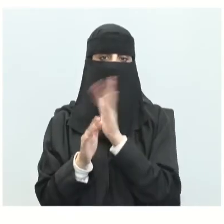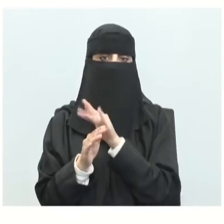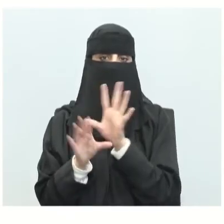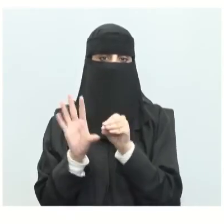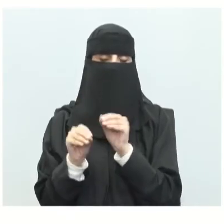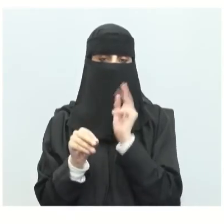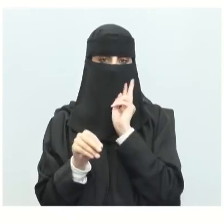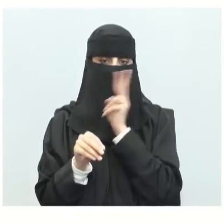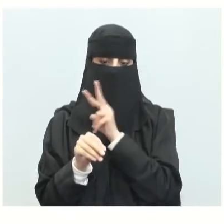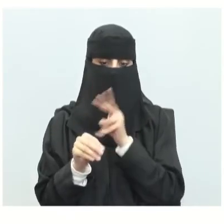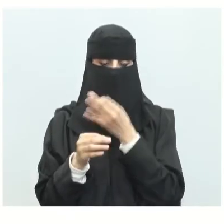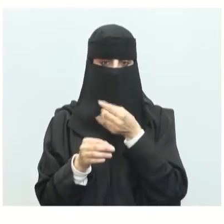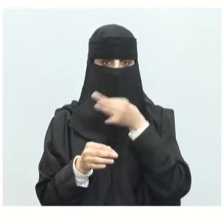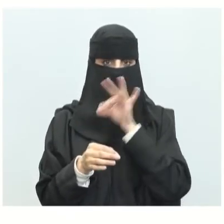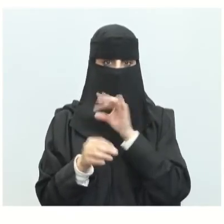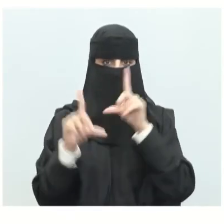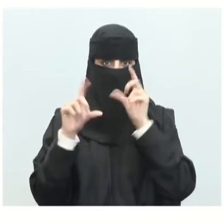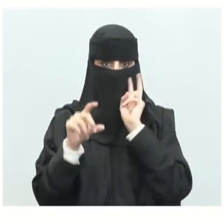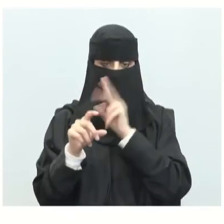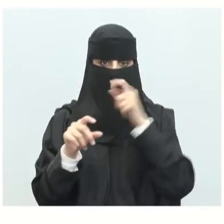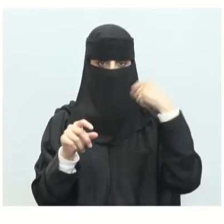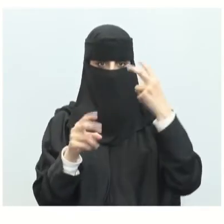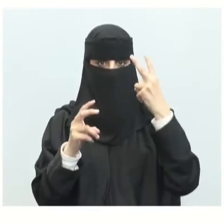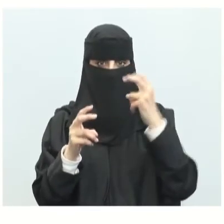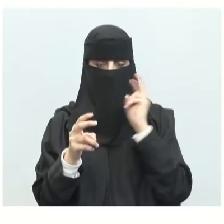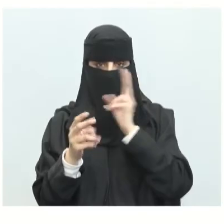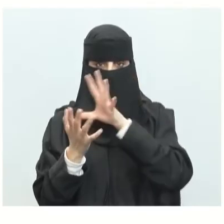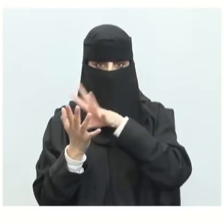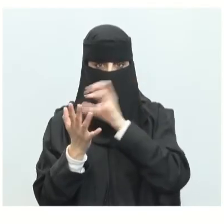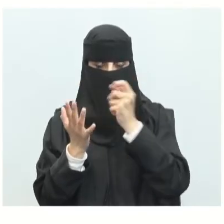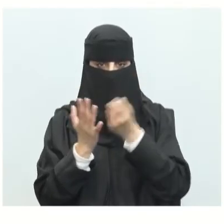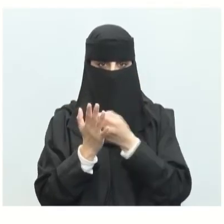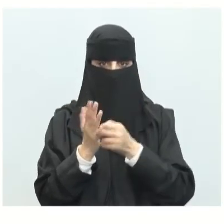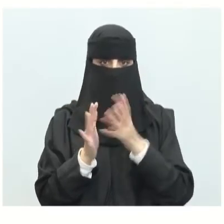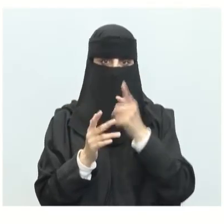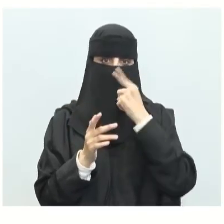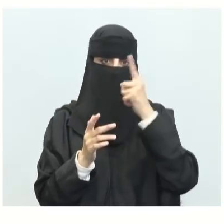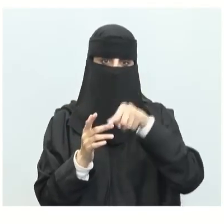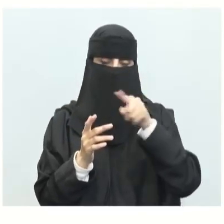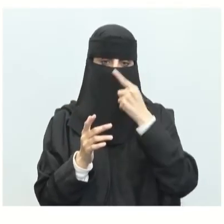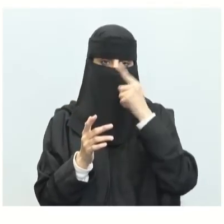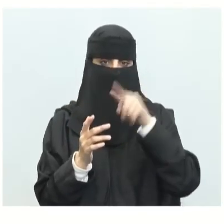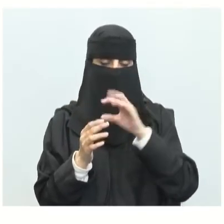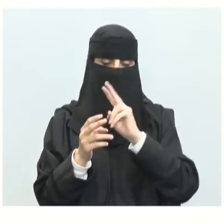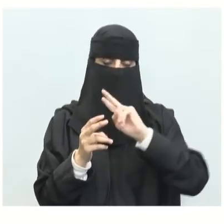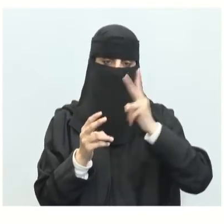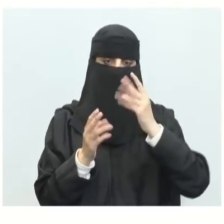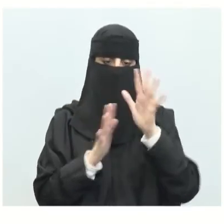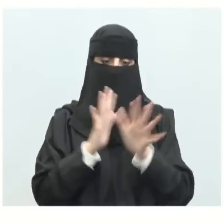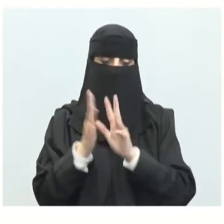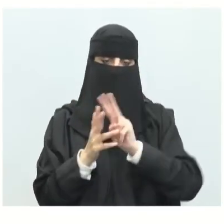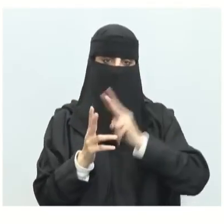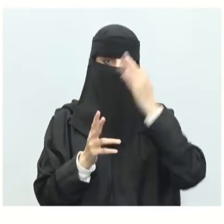بامكانك ان تستفيد من هذا النموذج وايضا بامكانك ان تقوم برسم خريطه بطريقه